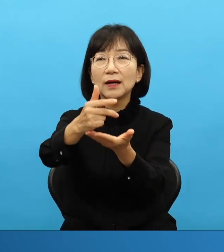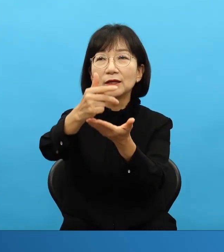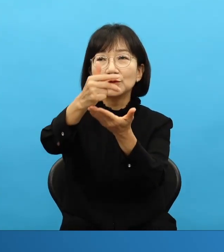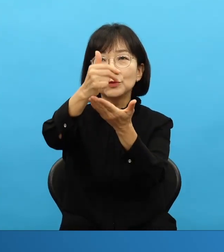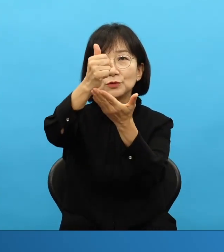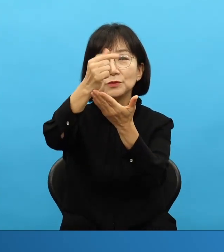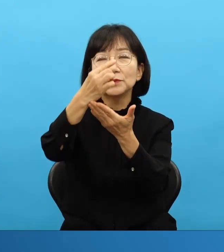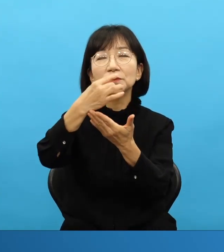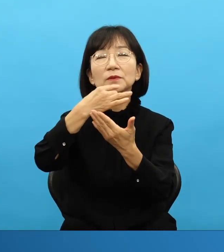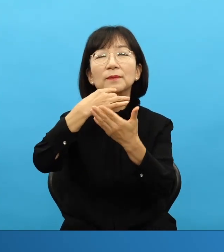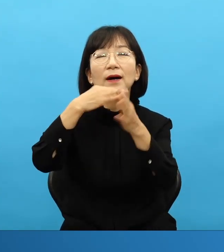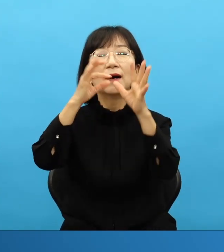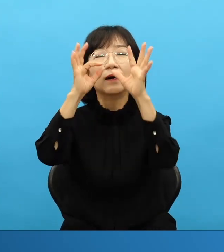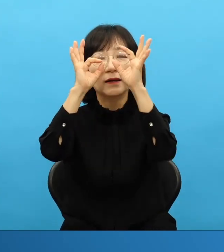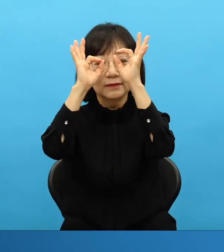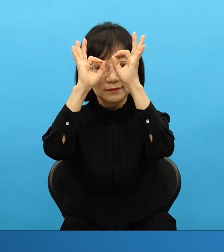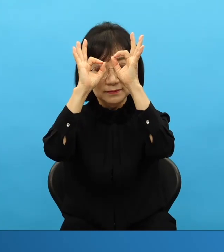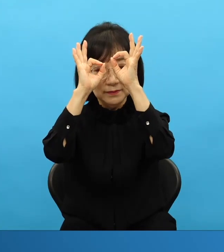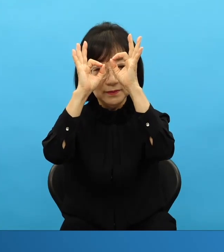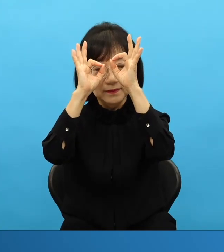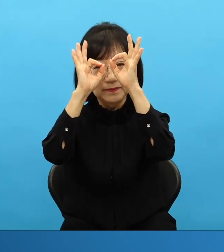무성한 주가